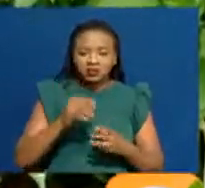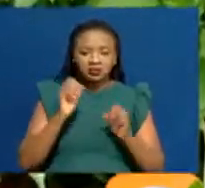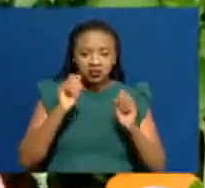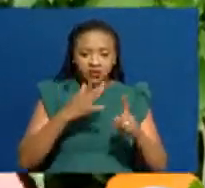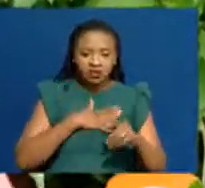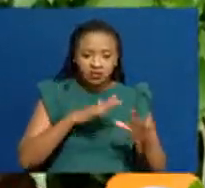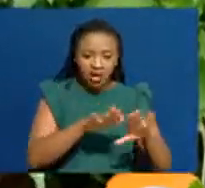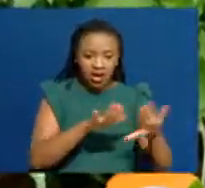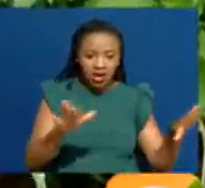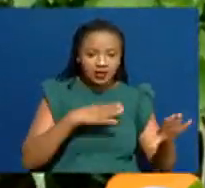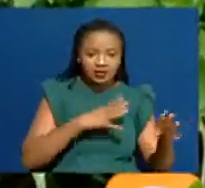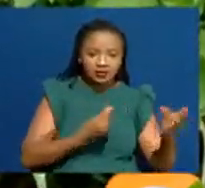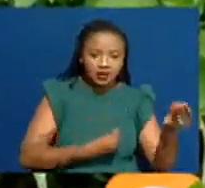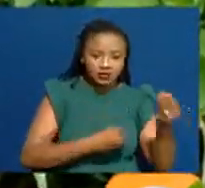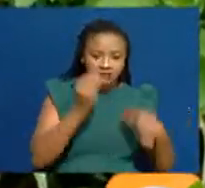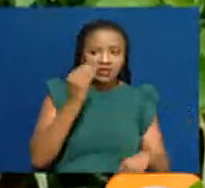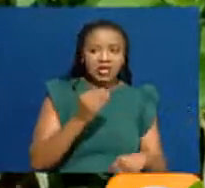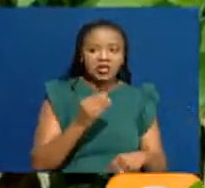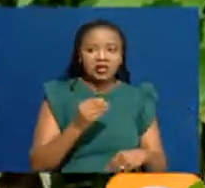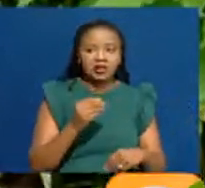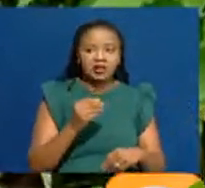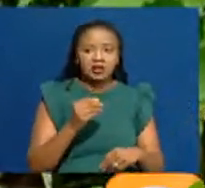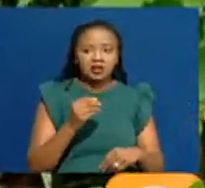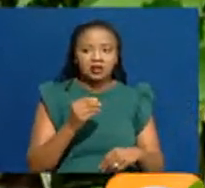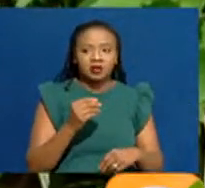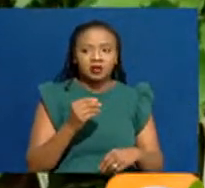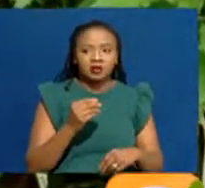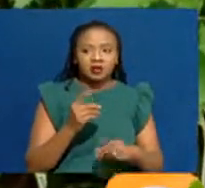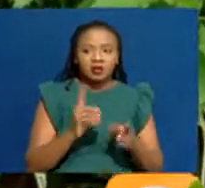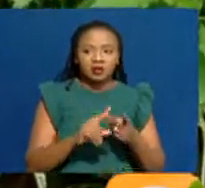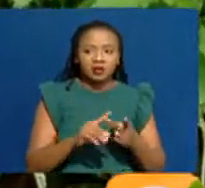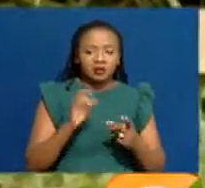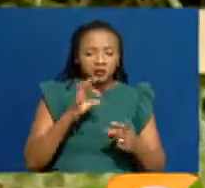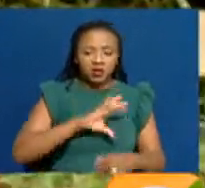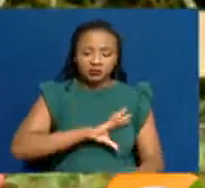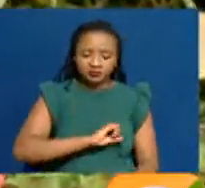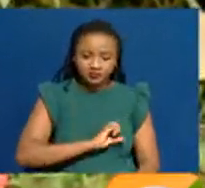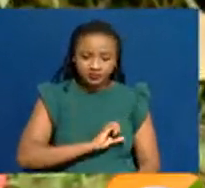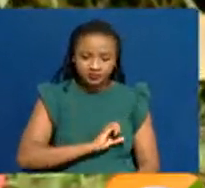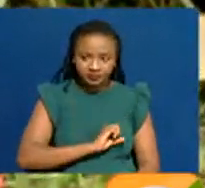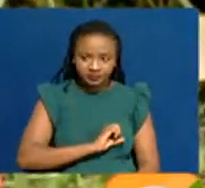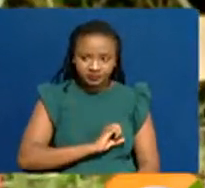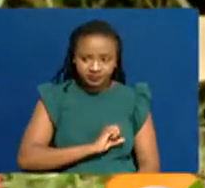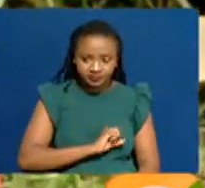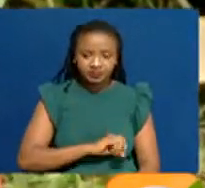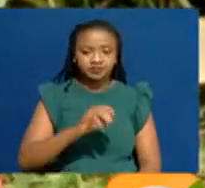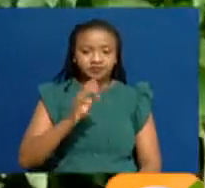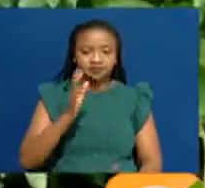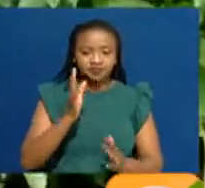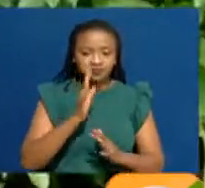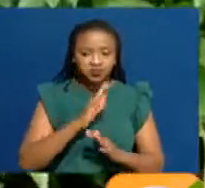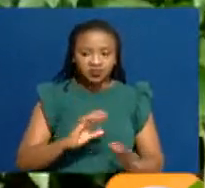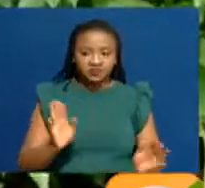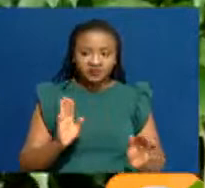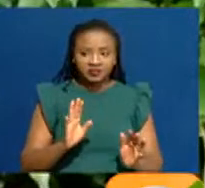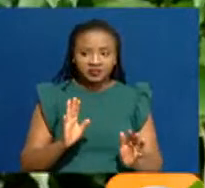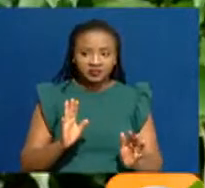shamba, kwa sababu hata alikuwa sijauza shamba. Nikasema wacha nivumilie. Paswa